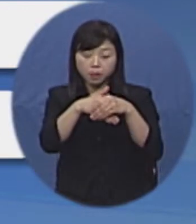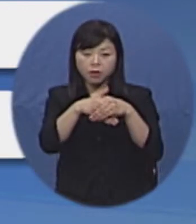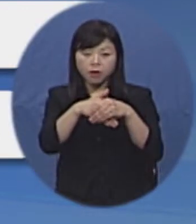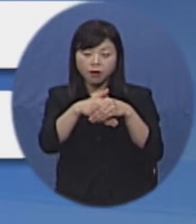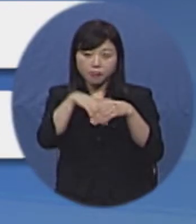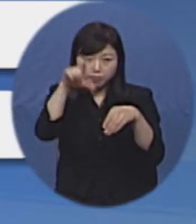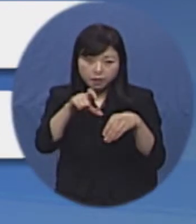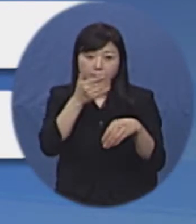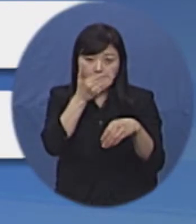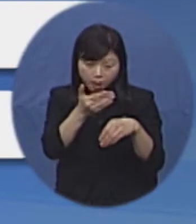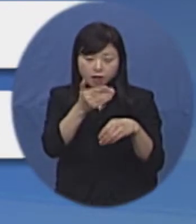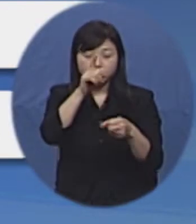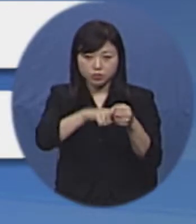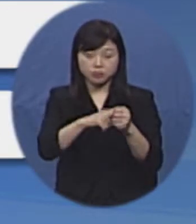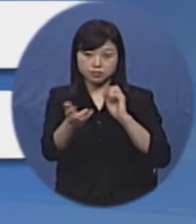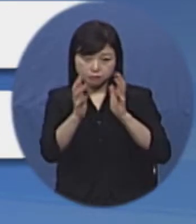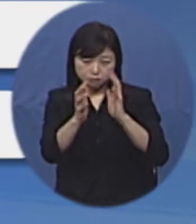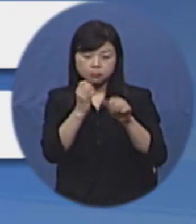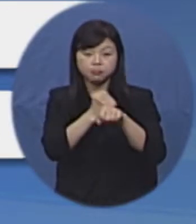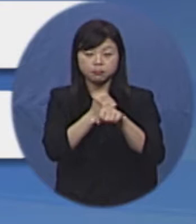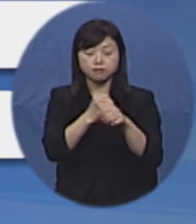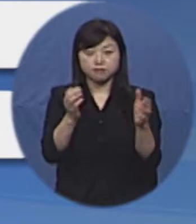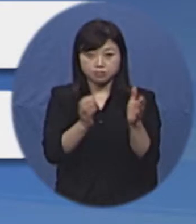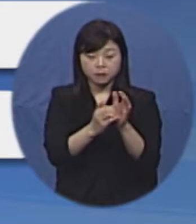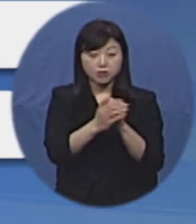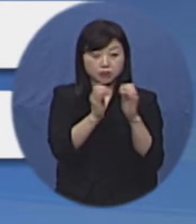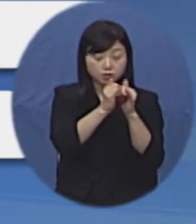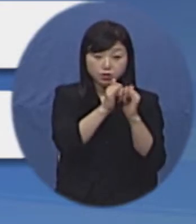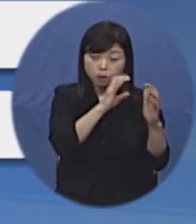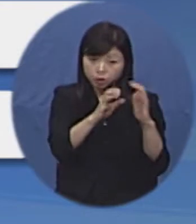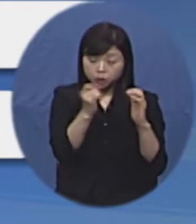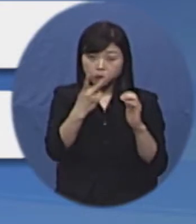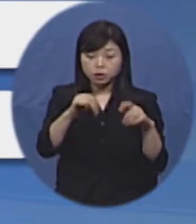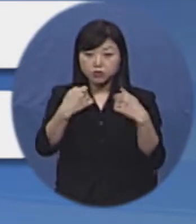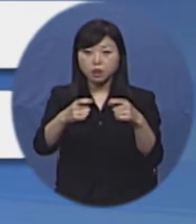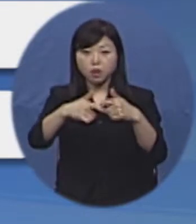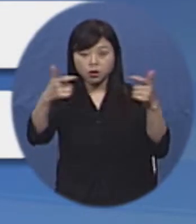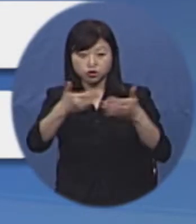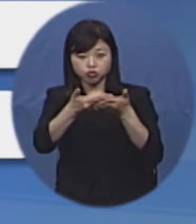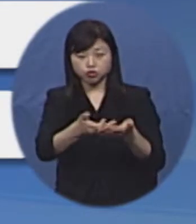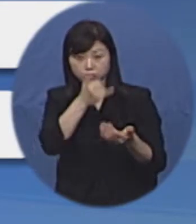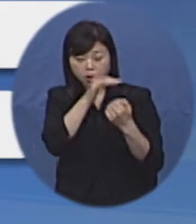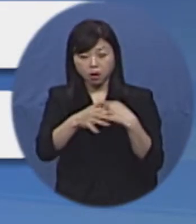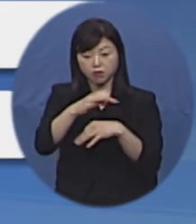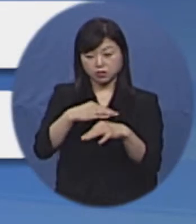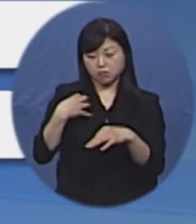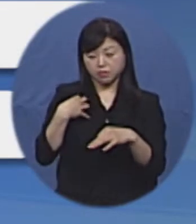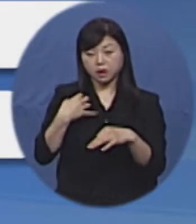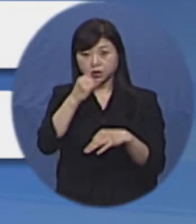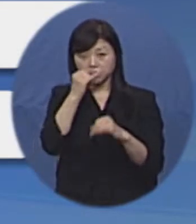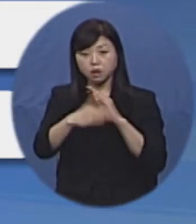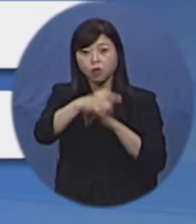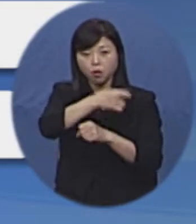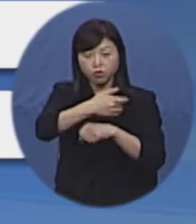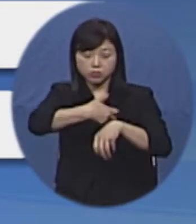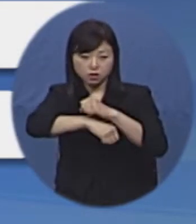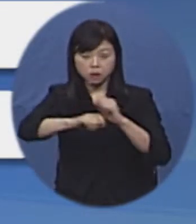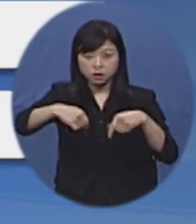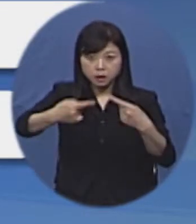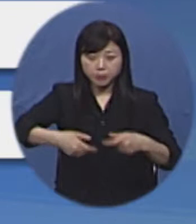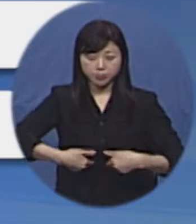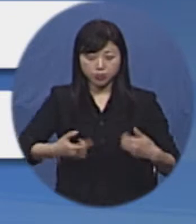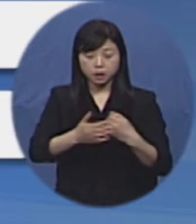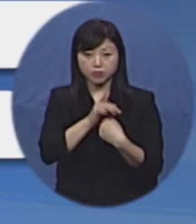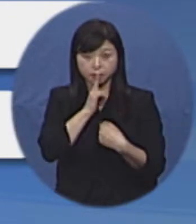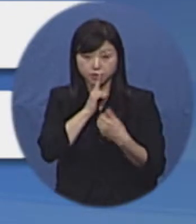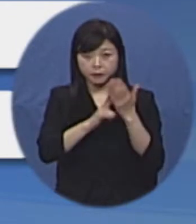개최했습니다. 토론회에서는 시민의 소통과 참여 확대의 중요성과 행정을 담당하는 공무원의 적극적인 참여가